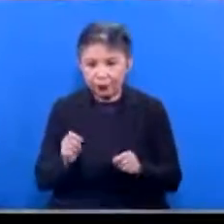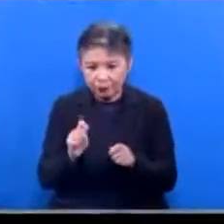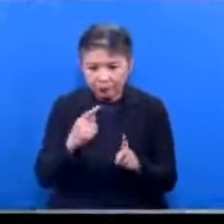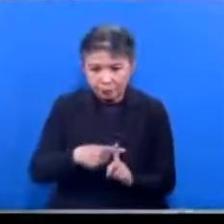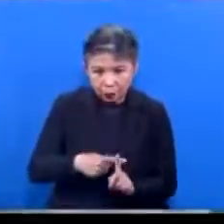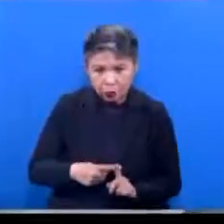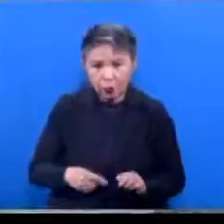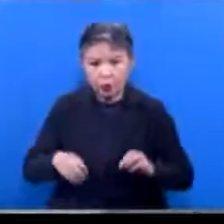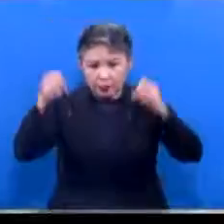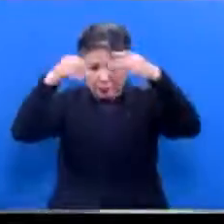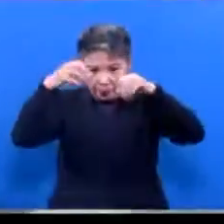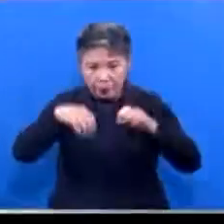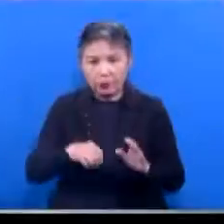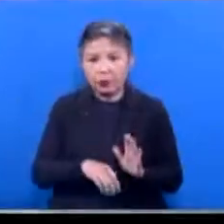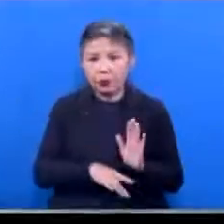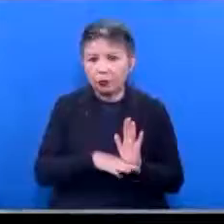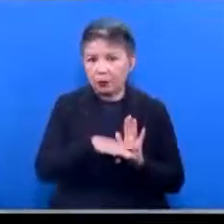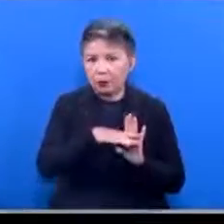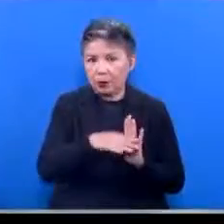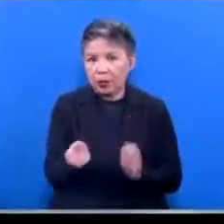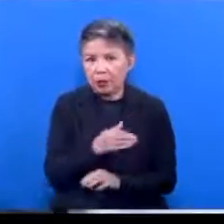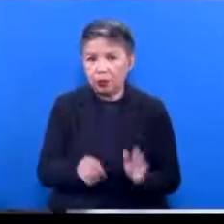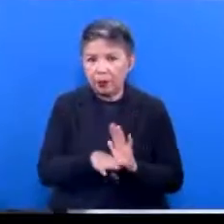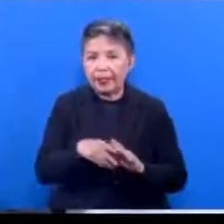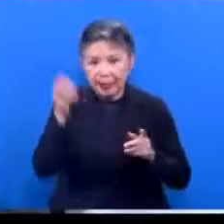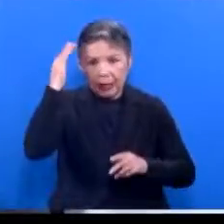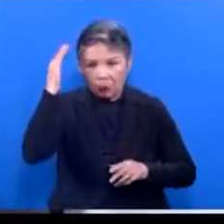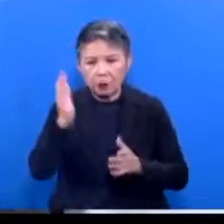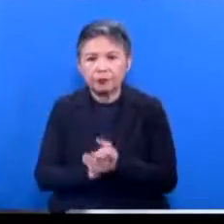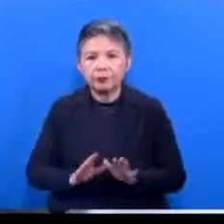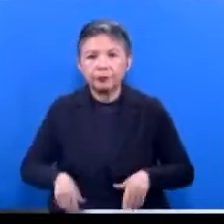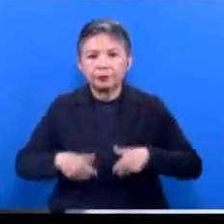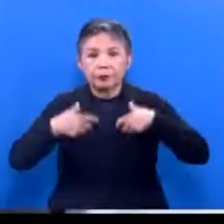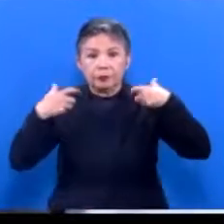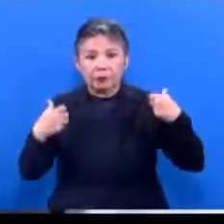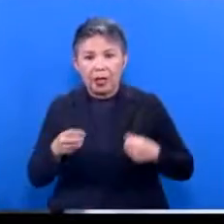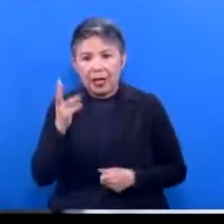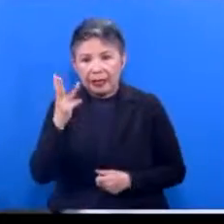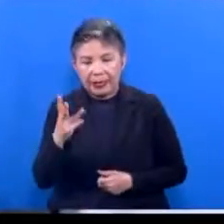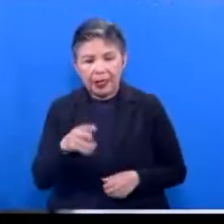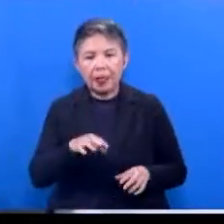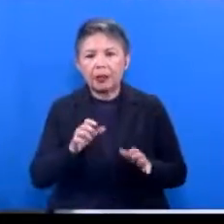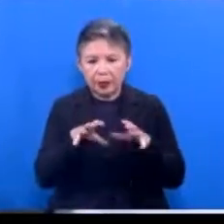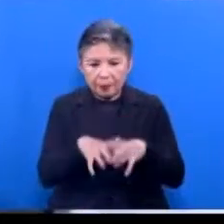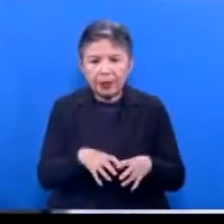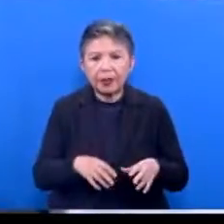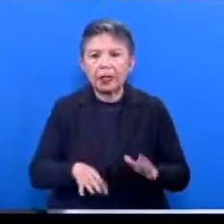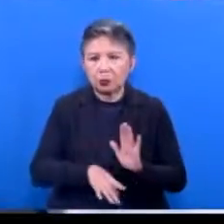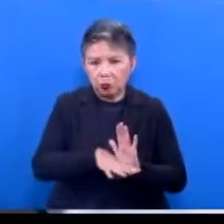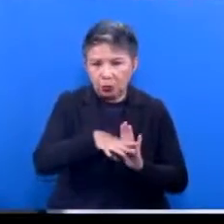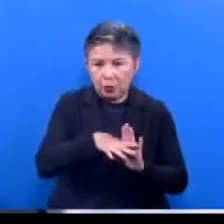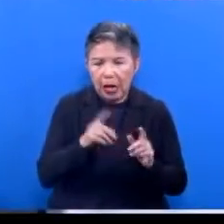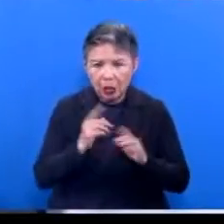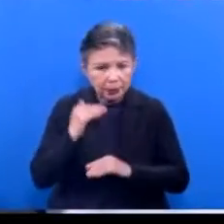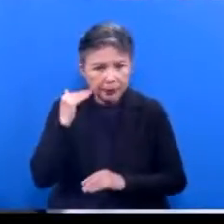hujan sebagai pendeteksi dini terjadinya banjir. Anies menyebut ada 3 kondisi rawan banjir ibu kota yang patut